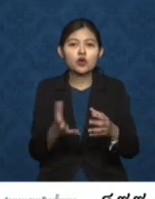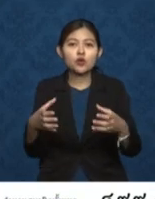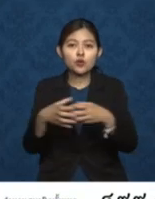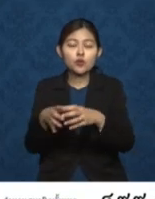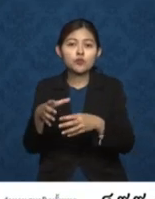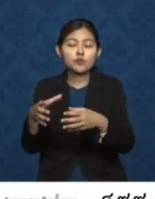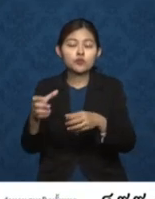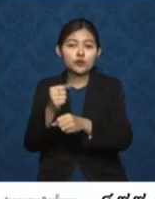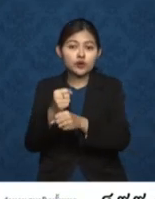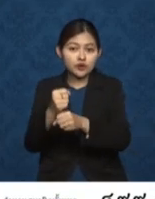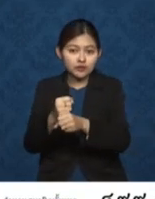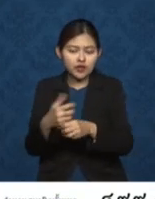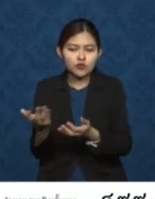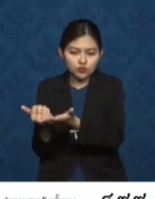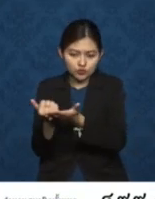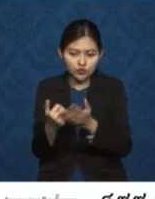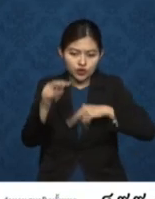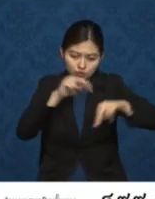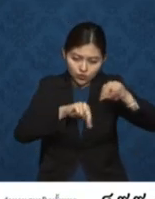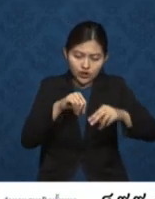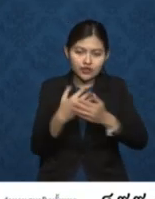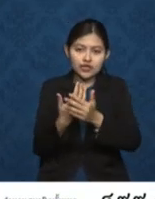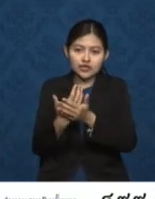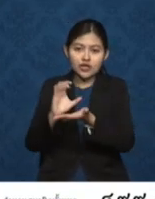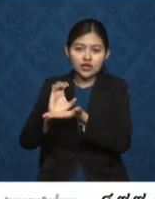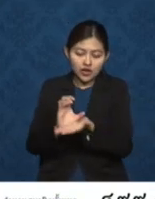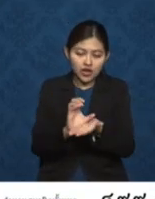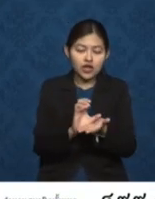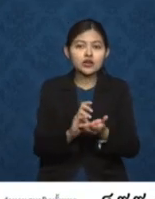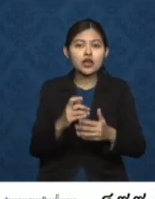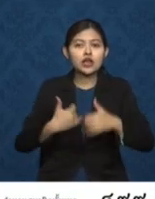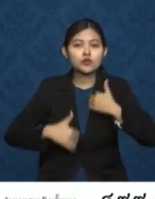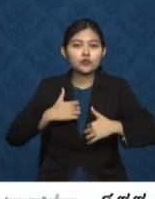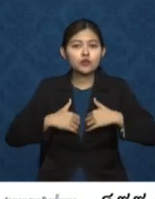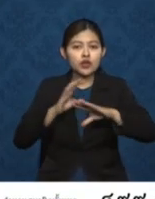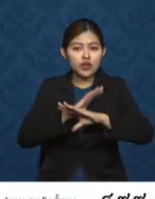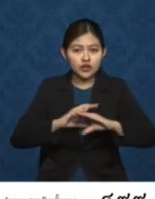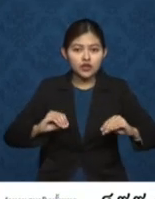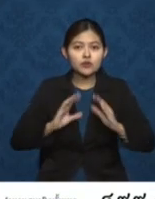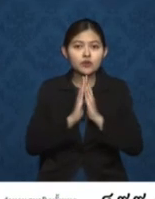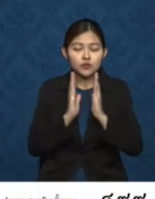รเทาความเดือดร้อนจัดสรรงบประมาณในการจะบรรเทาความเดือดร้อนของประชาชนนะครับขอกราบขอบคุณมากครับ